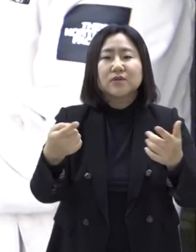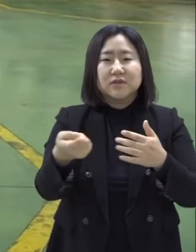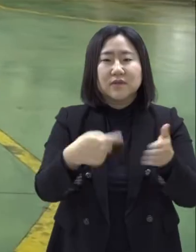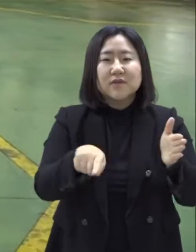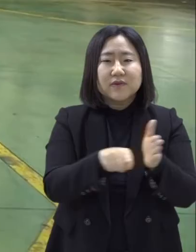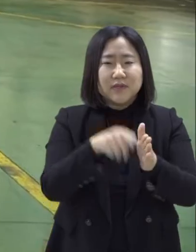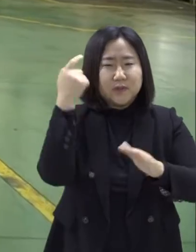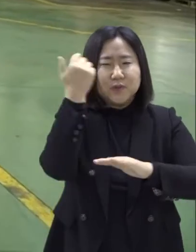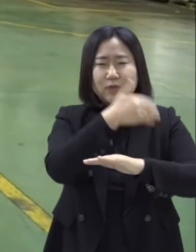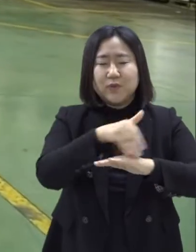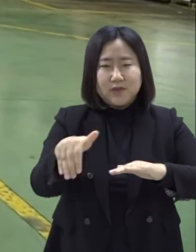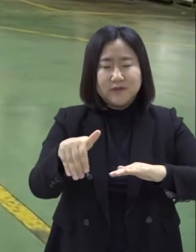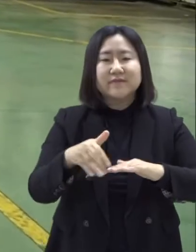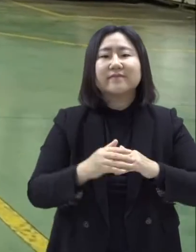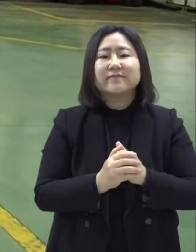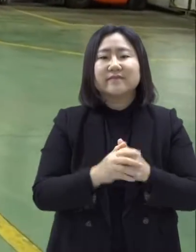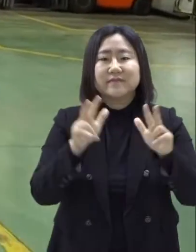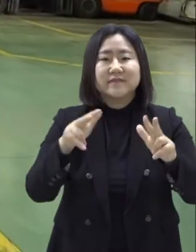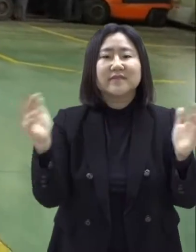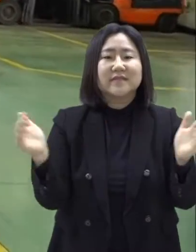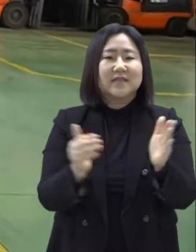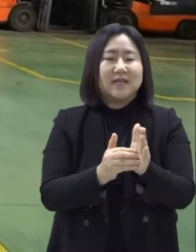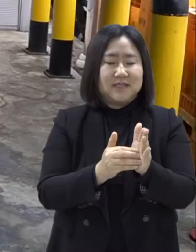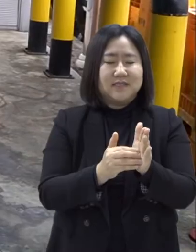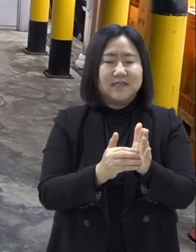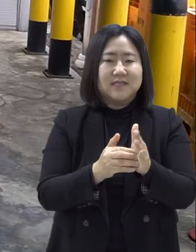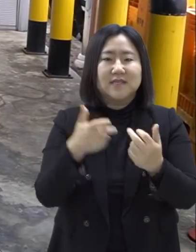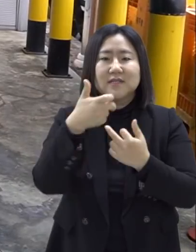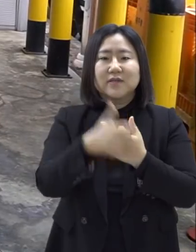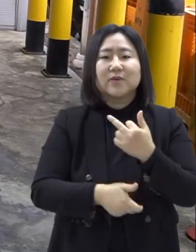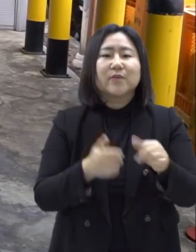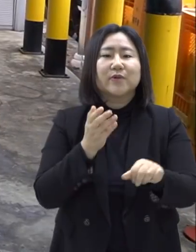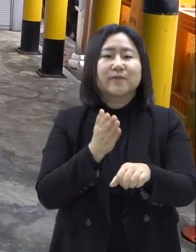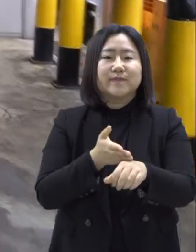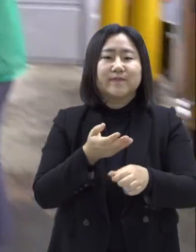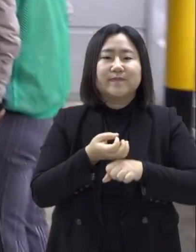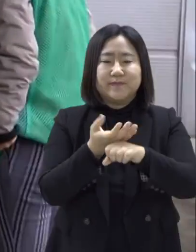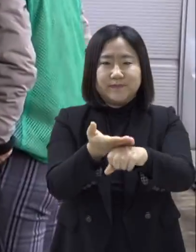앞장설 계획입니다. 지금까지 서귀포시에서 전해드렸습니다.